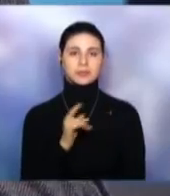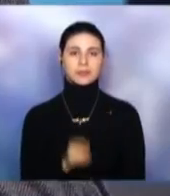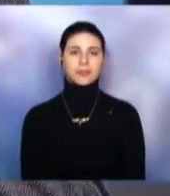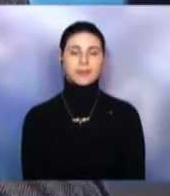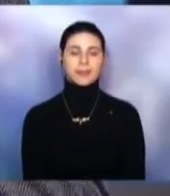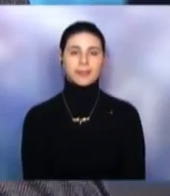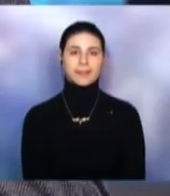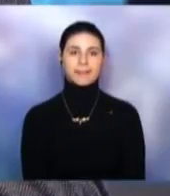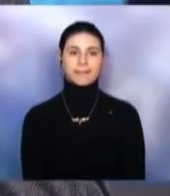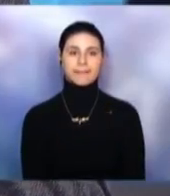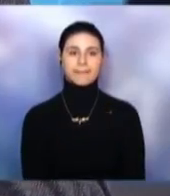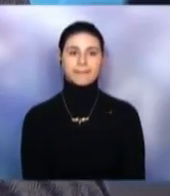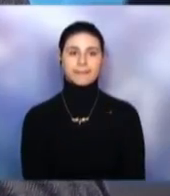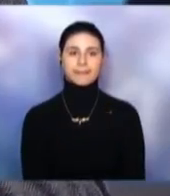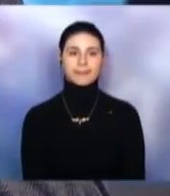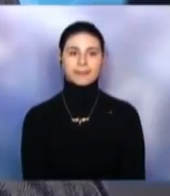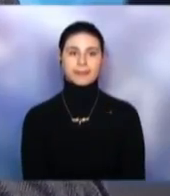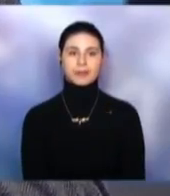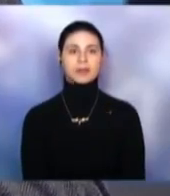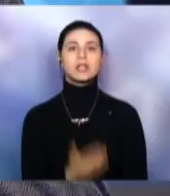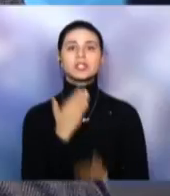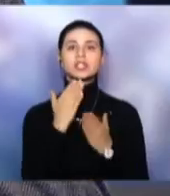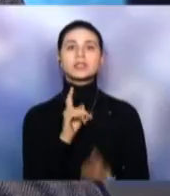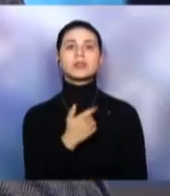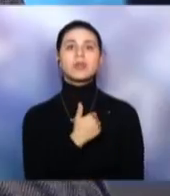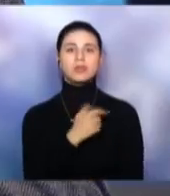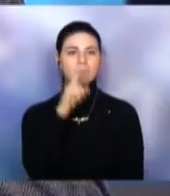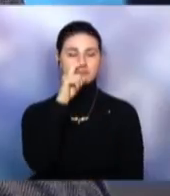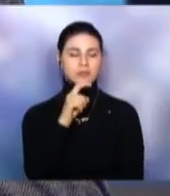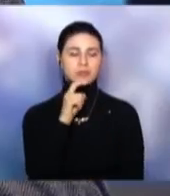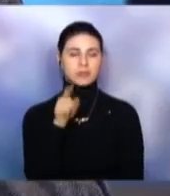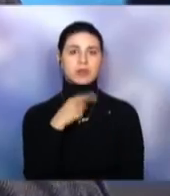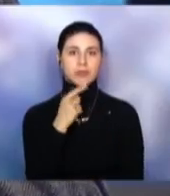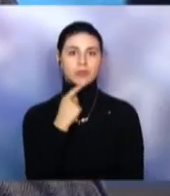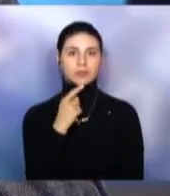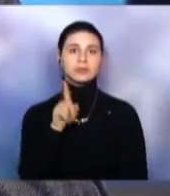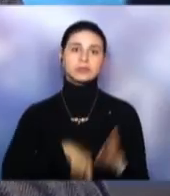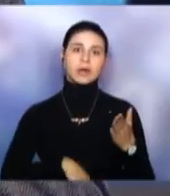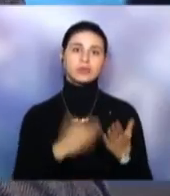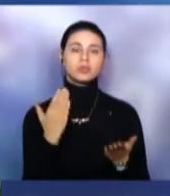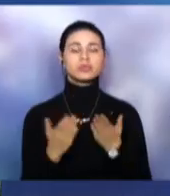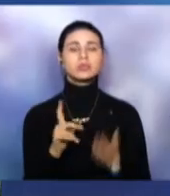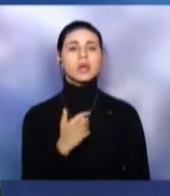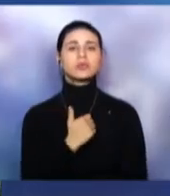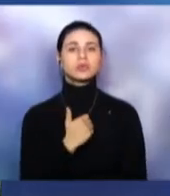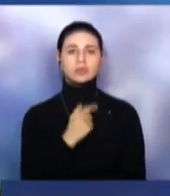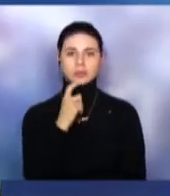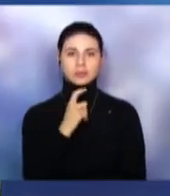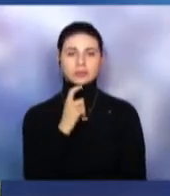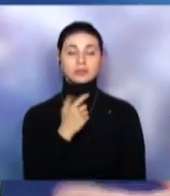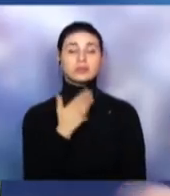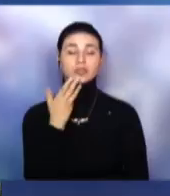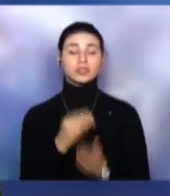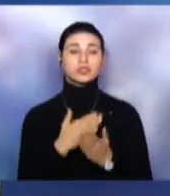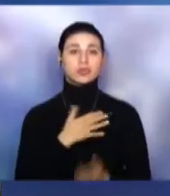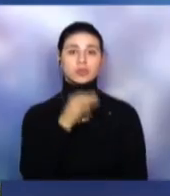დიახ. კი ბატონო. ანუ კითხვის არსი ვერ გავიგე, არის თუ არა კვლევის ასეთი მეთოდი თუ სანდოა თუ. მოდით ჩვენ როგორ